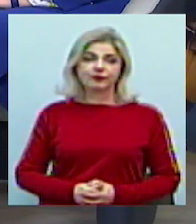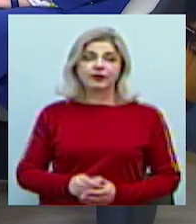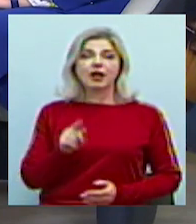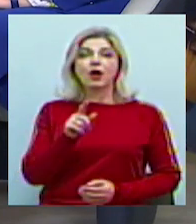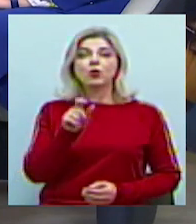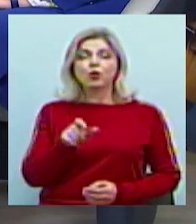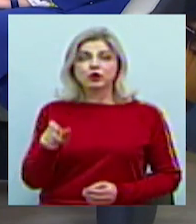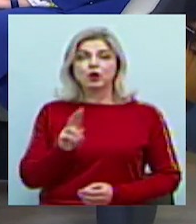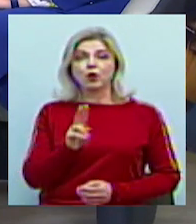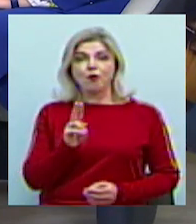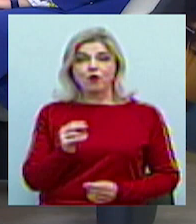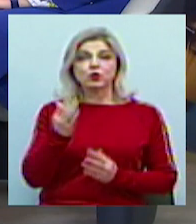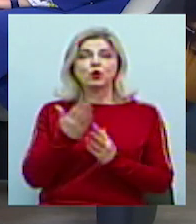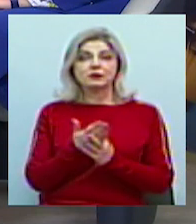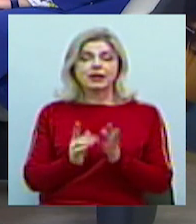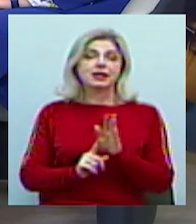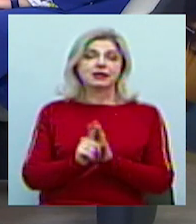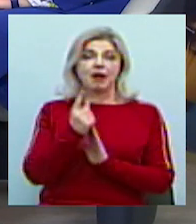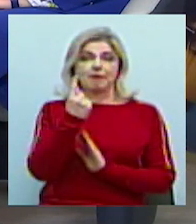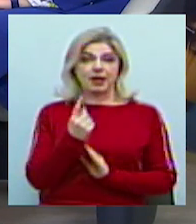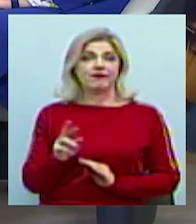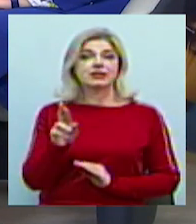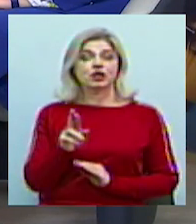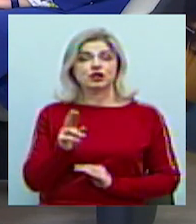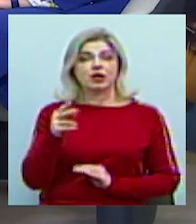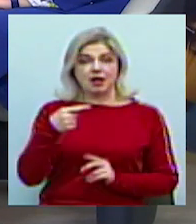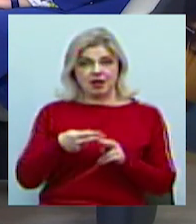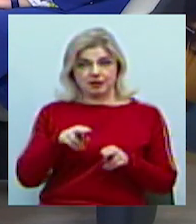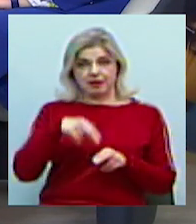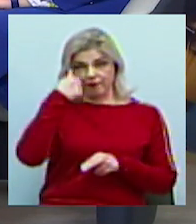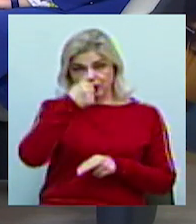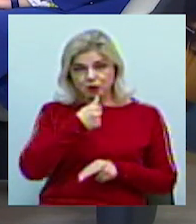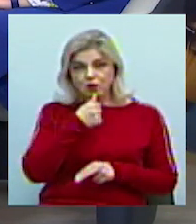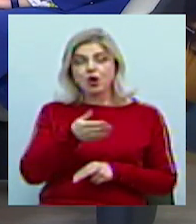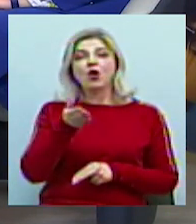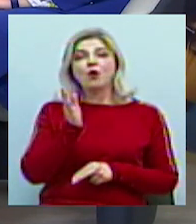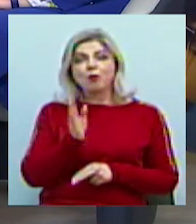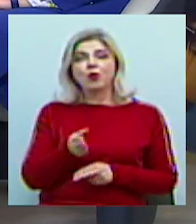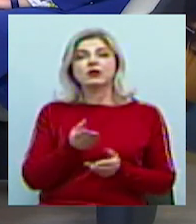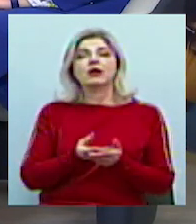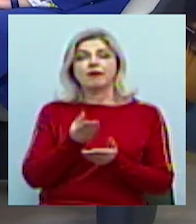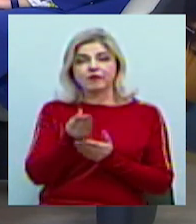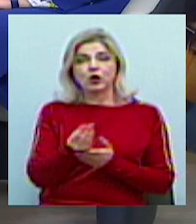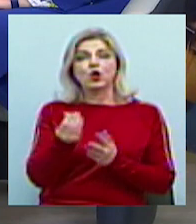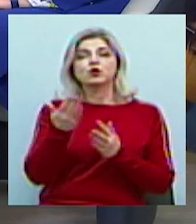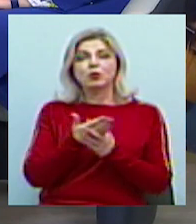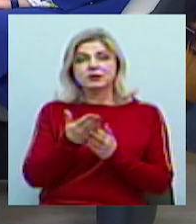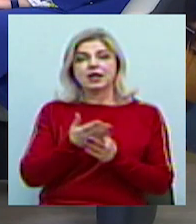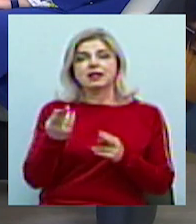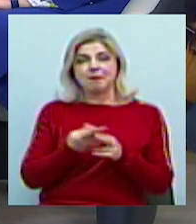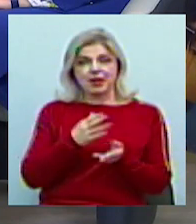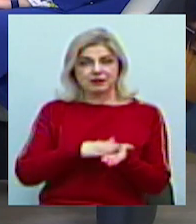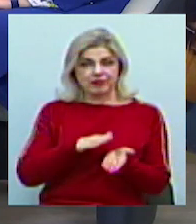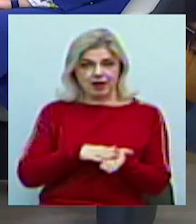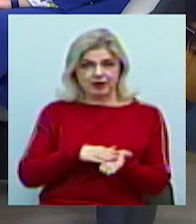призначена субсидія з 1 січня цього року, їм буде нараховуватися субсидія у безготівковій формі. Тобто, фактично,